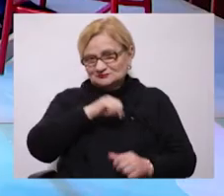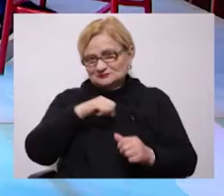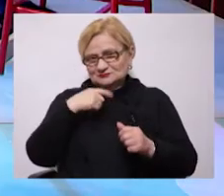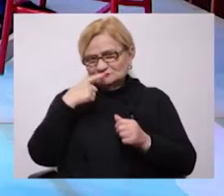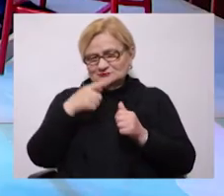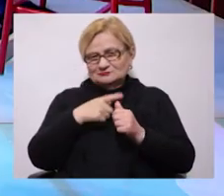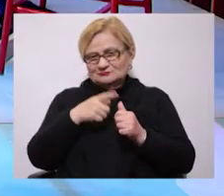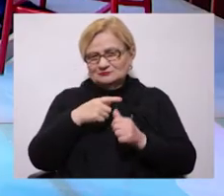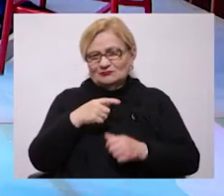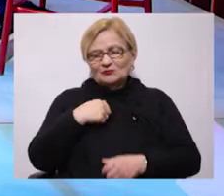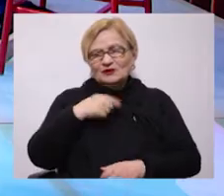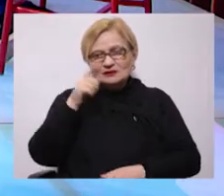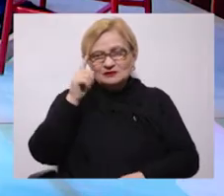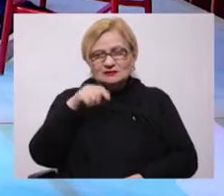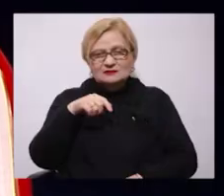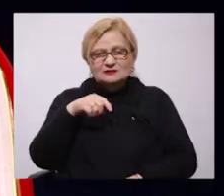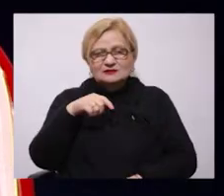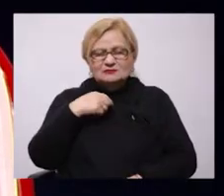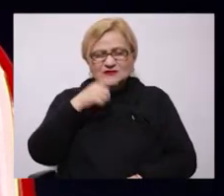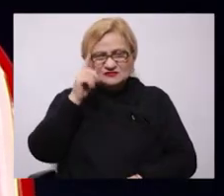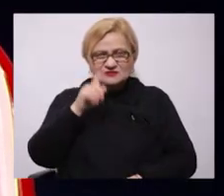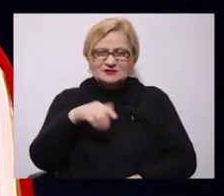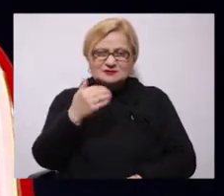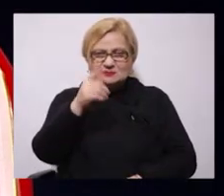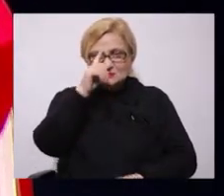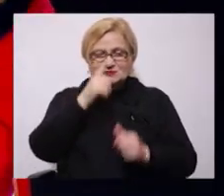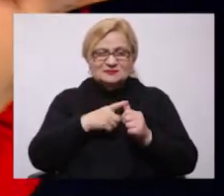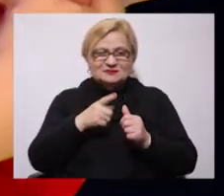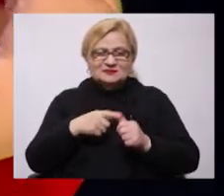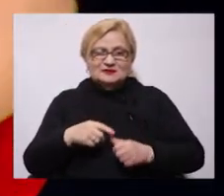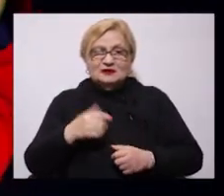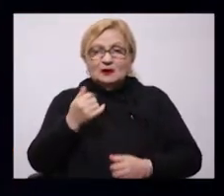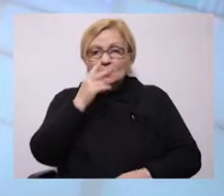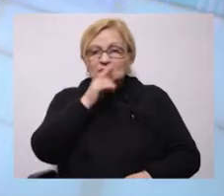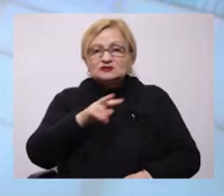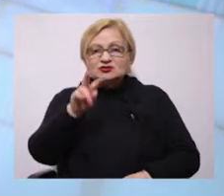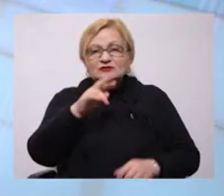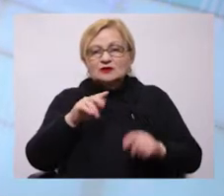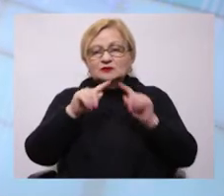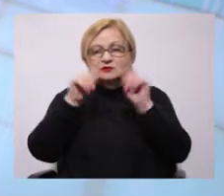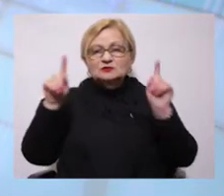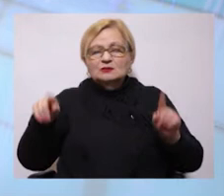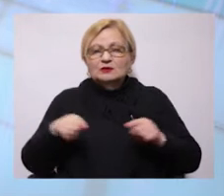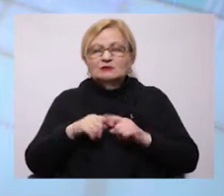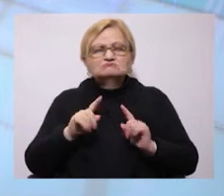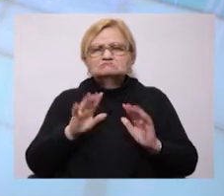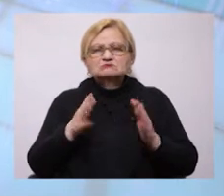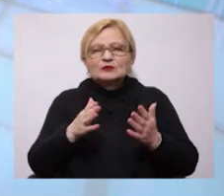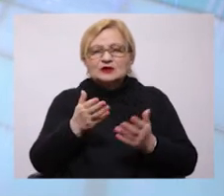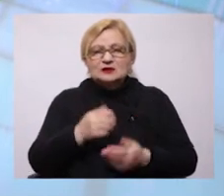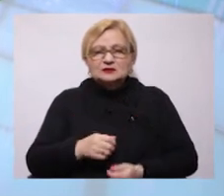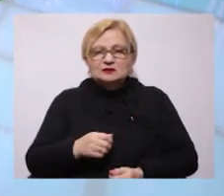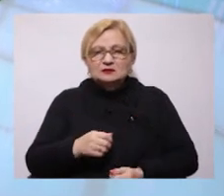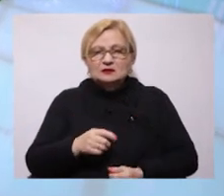სახელი, მაგრამ მე რა თქმა უნდა არც დამვიწყებია. მოდი შევხედოთ ჩვენს დაფას. რა ხდება